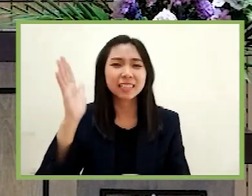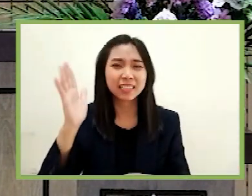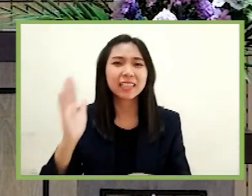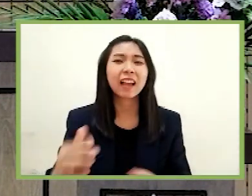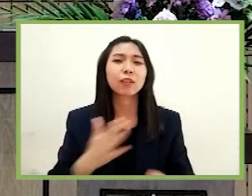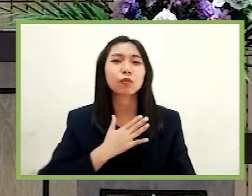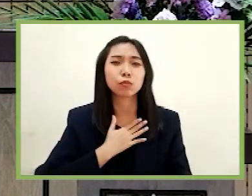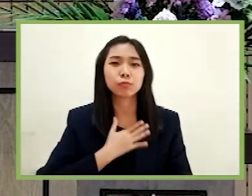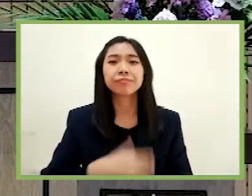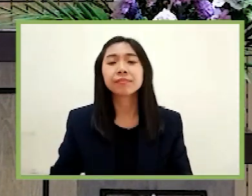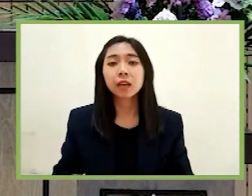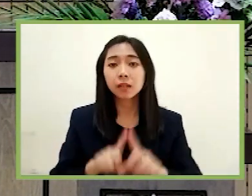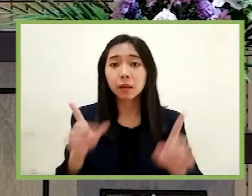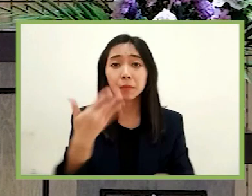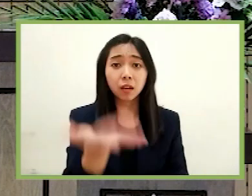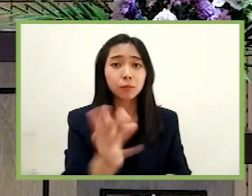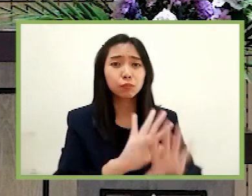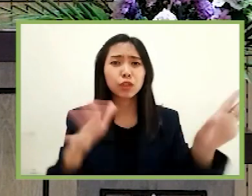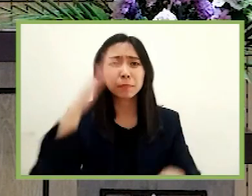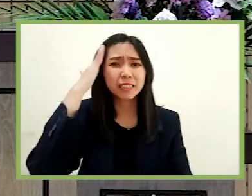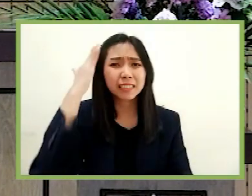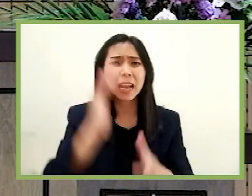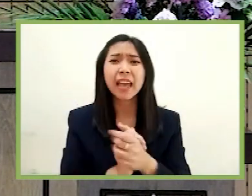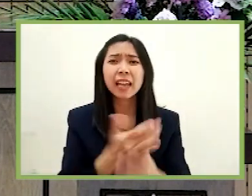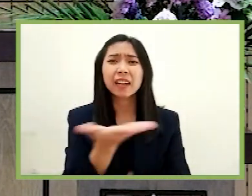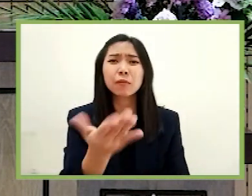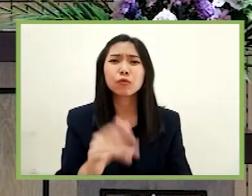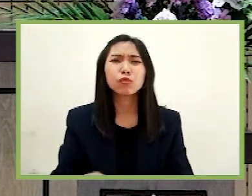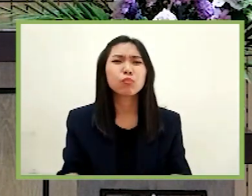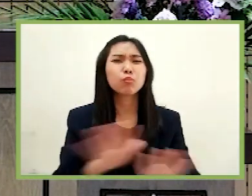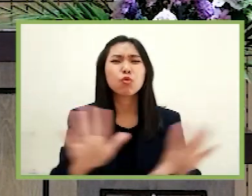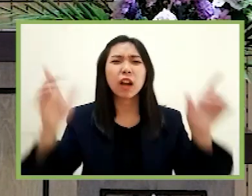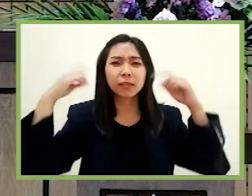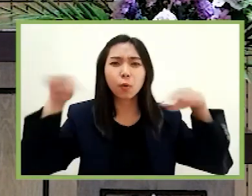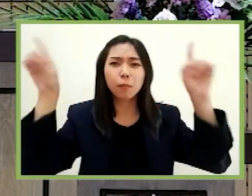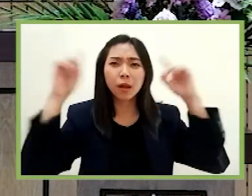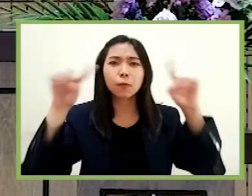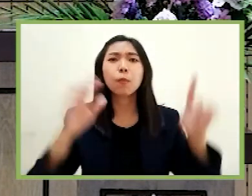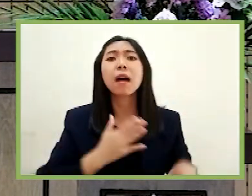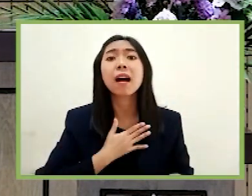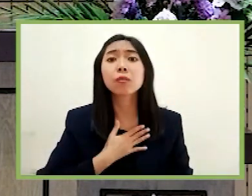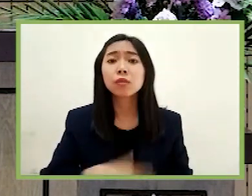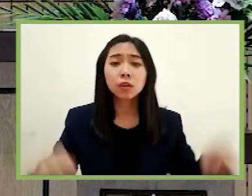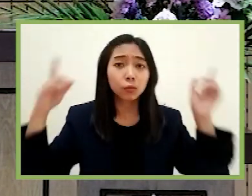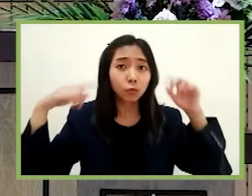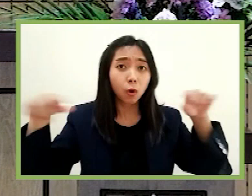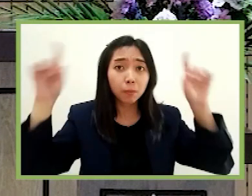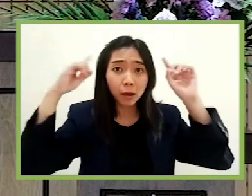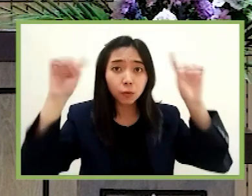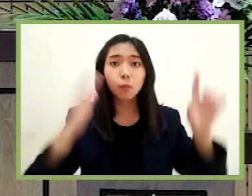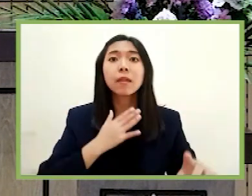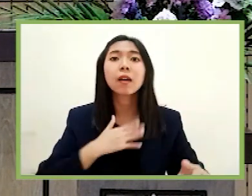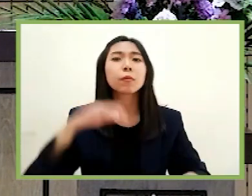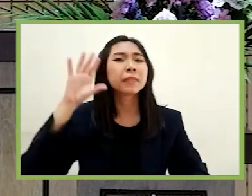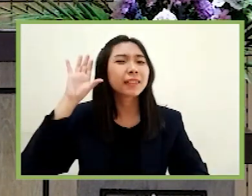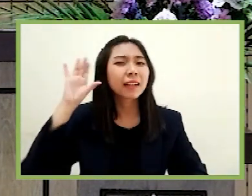aku tetapi kamu tidak percaya karena kamu tidak masuk domba-dombaku domba-dombaku mendengarkan